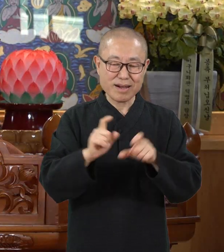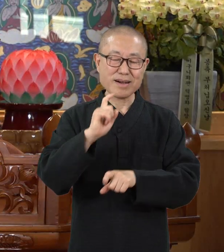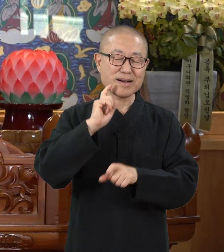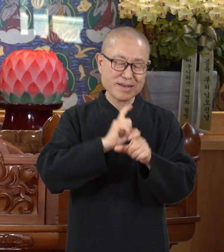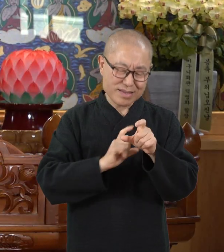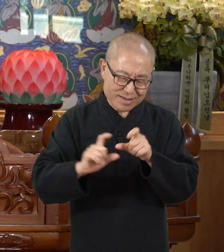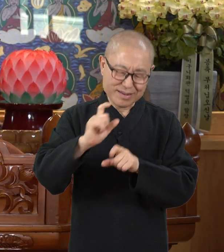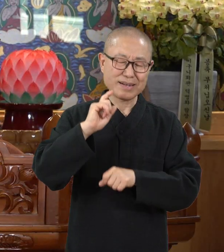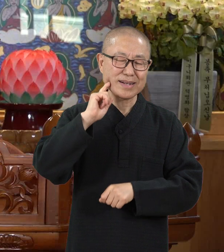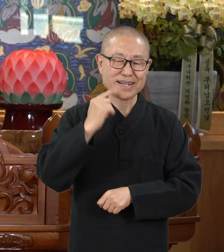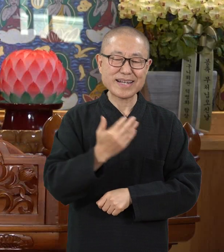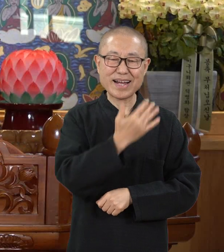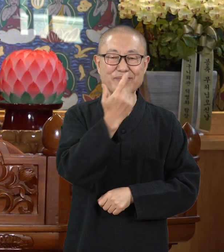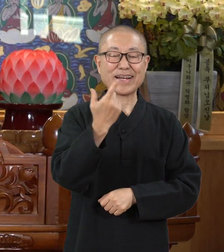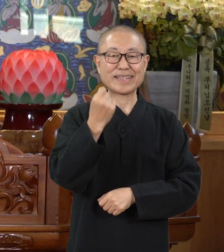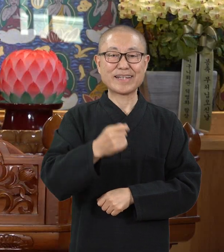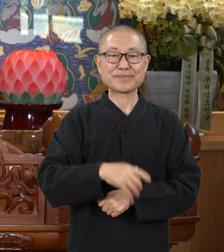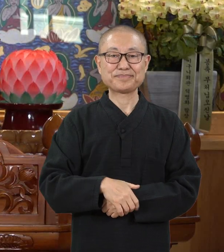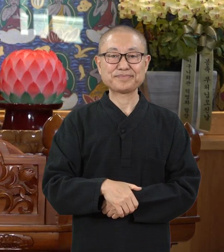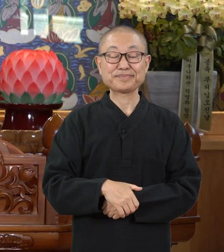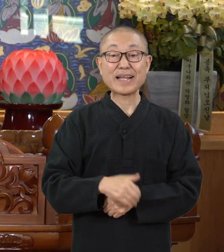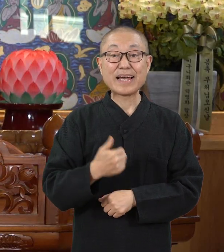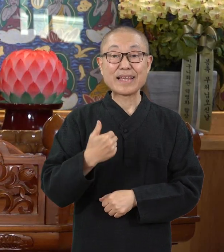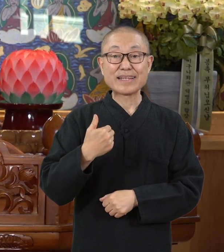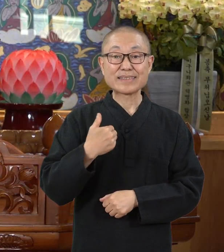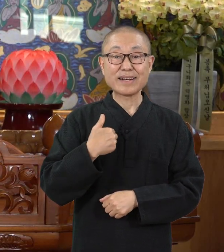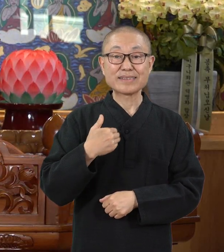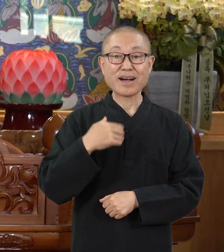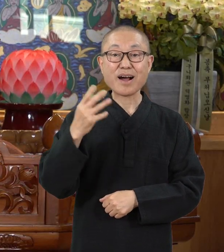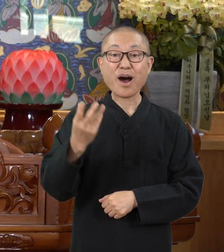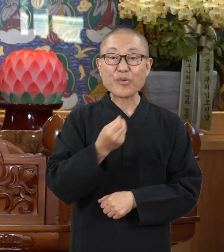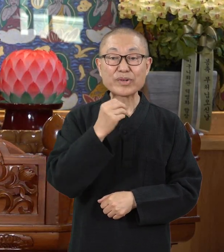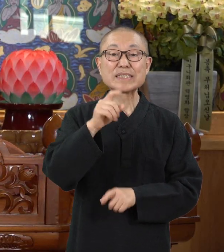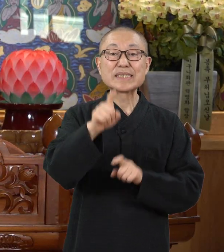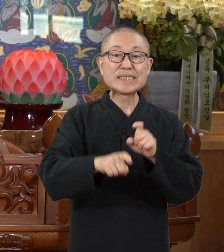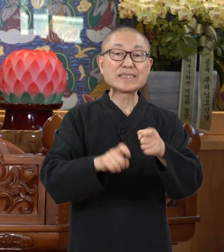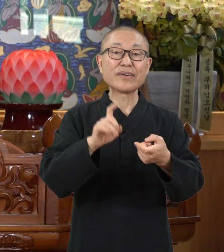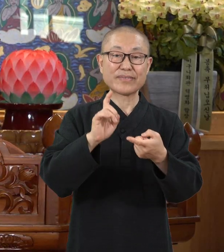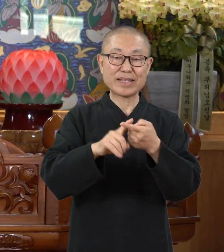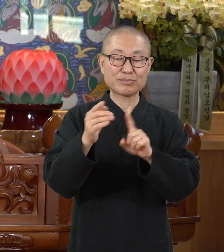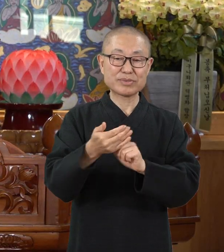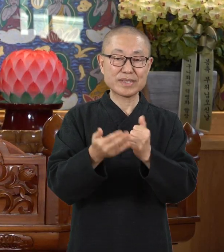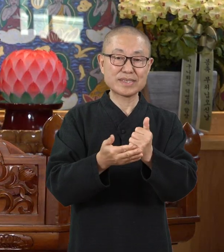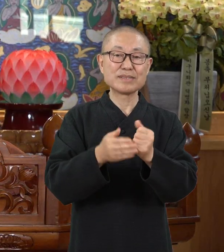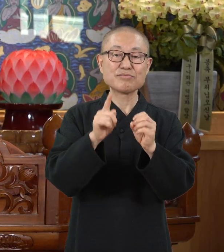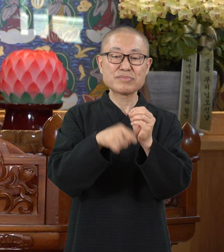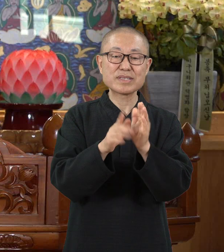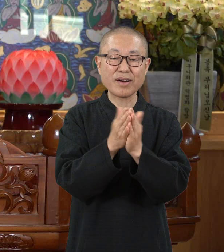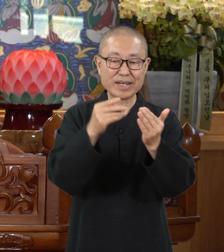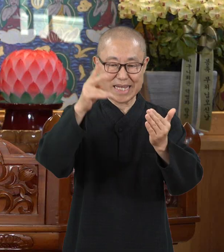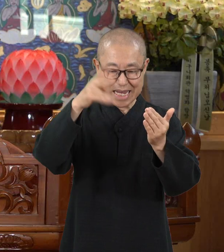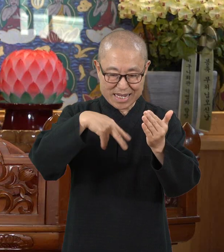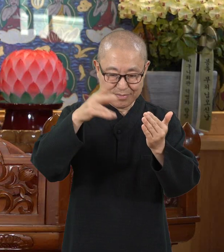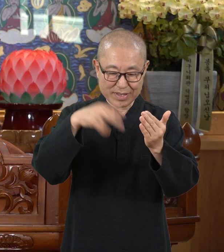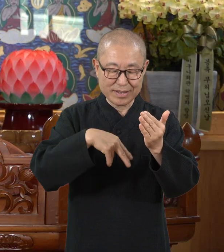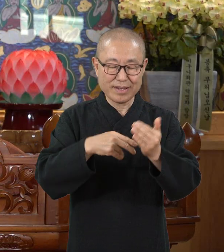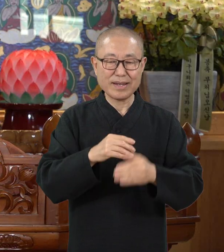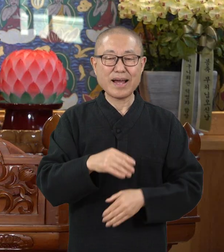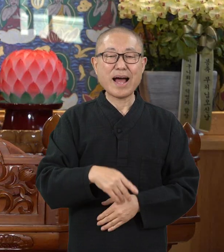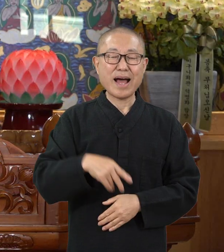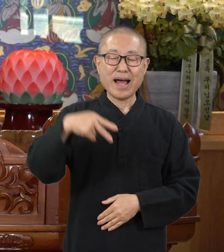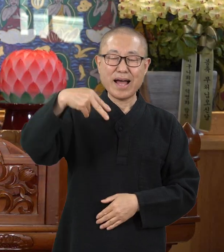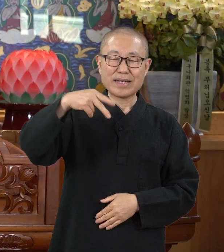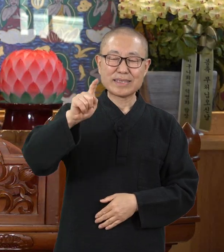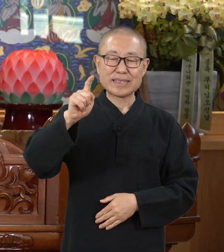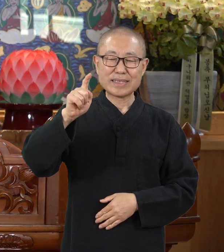아름다운 일이겠는가. 그래서 저는 이 거룩한 실천 부처님 경전을 읽으면서 산수유를